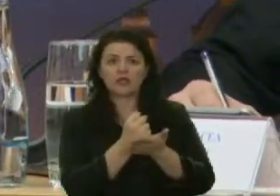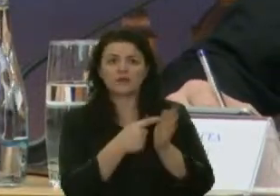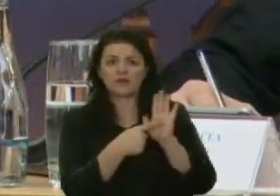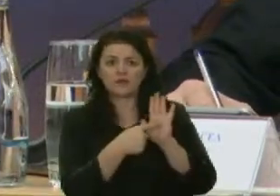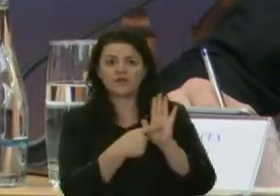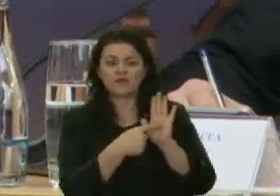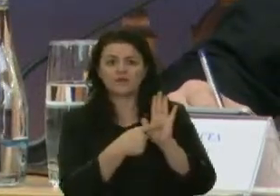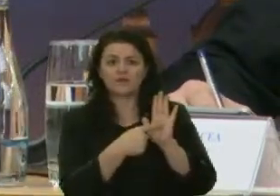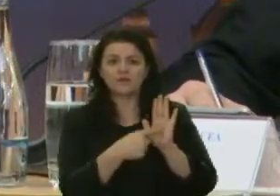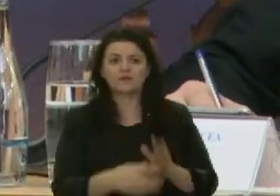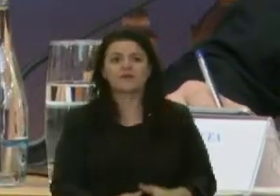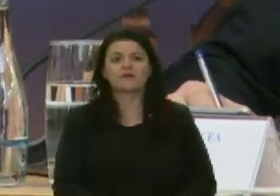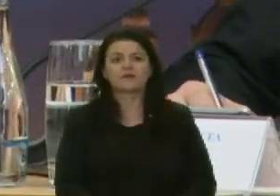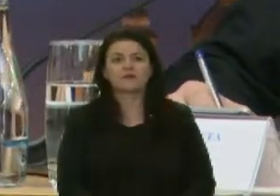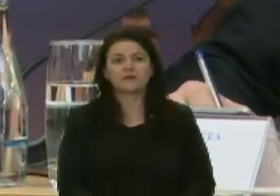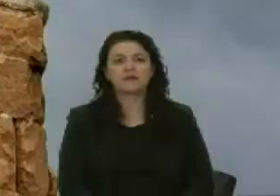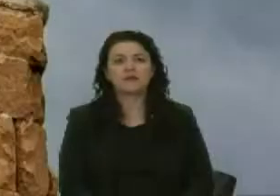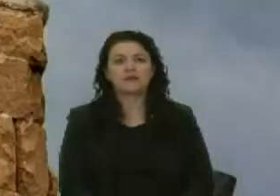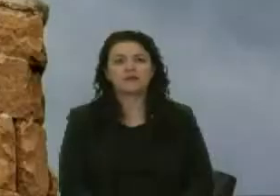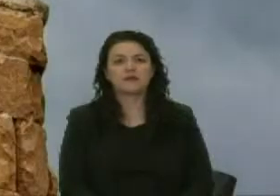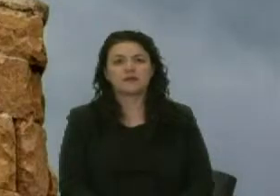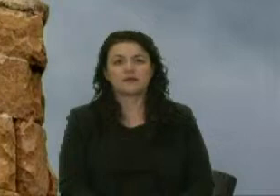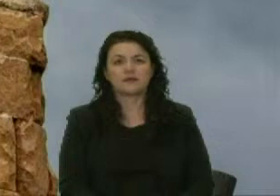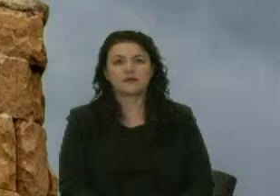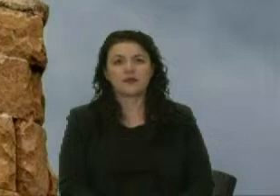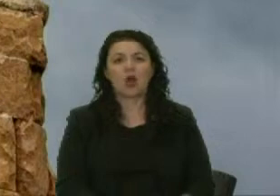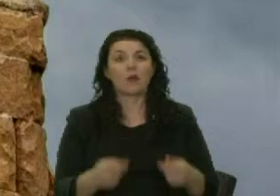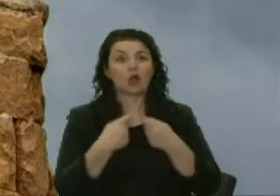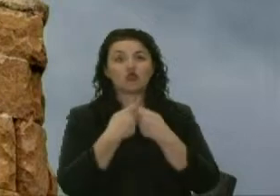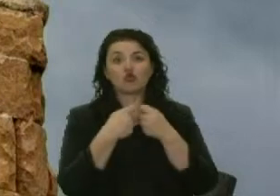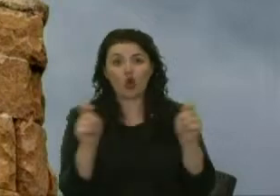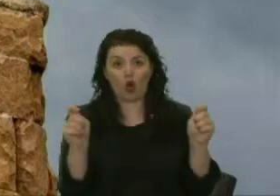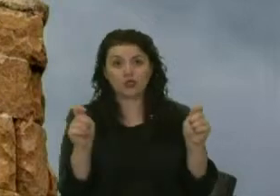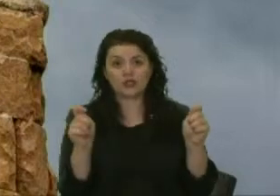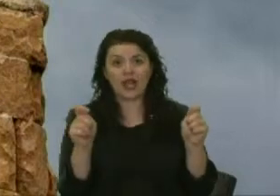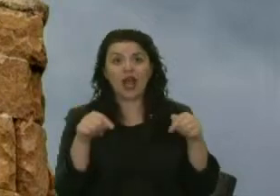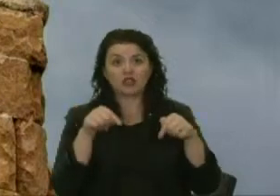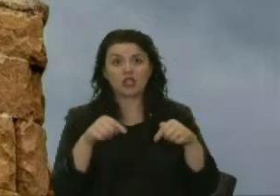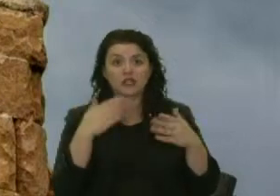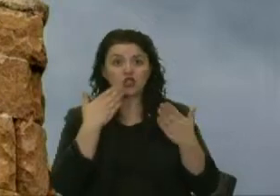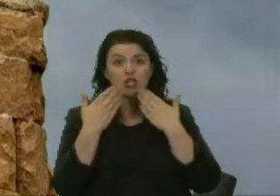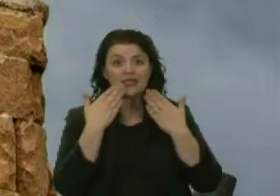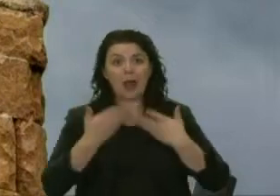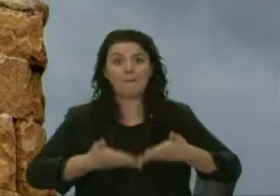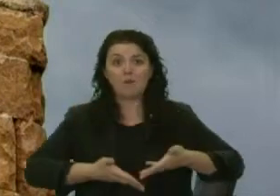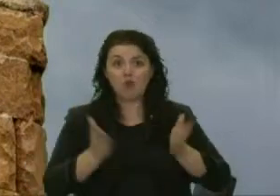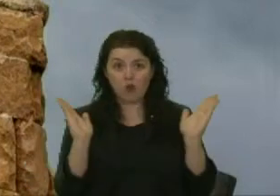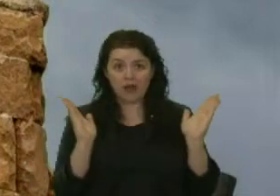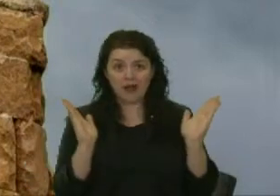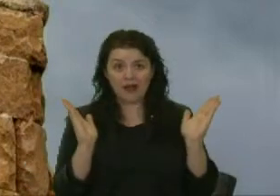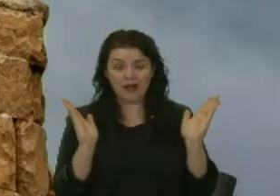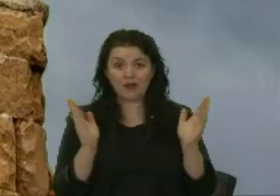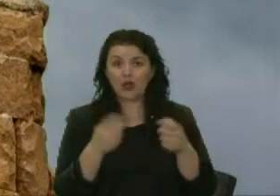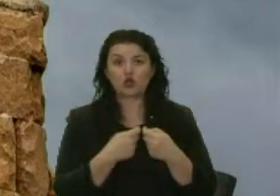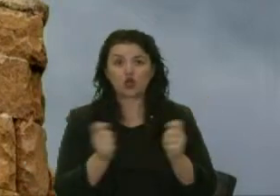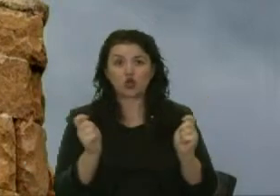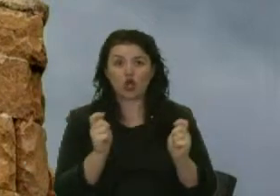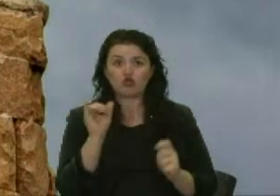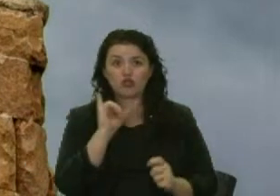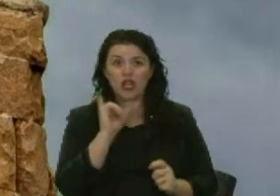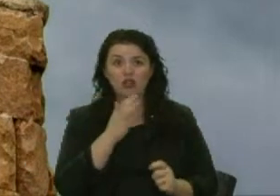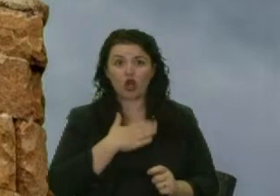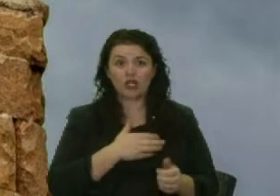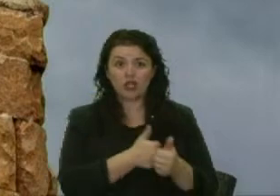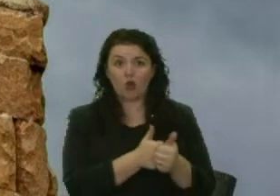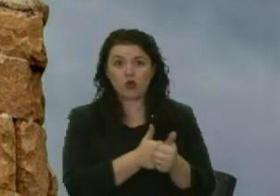În revistă pentru toți clujenii pentru că această ședință este se publică nu numai pentru noi ci și pentru toți clujenii care doresc să ne